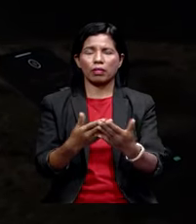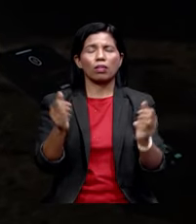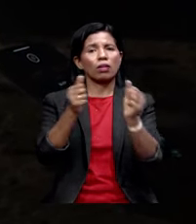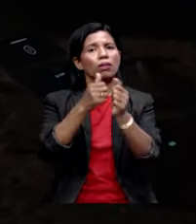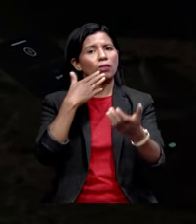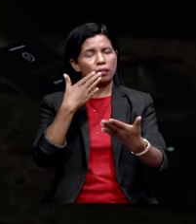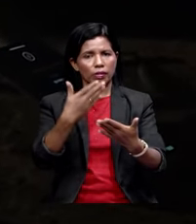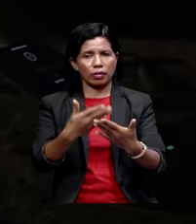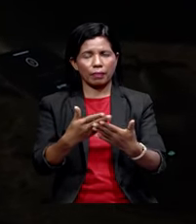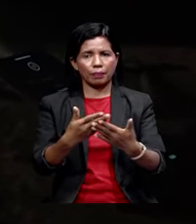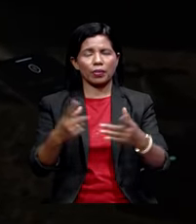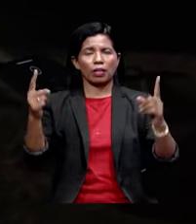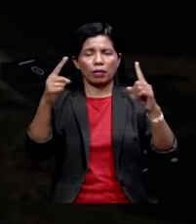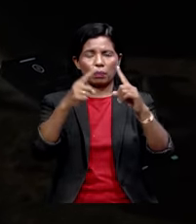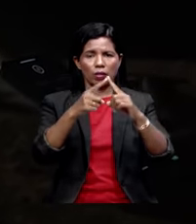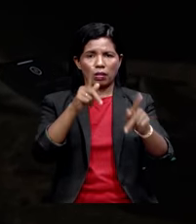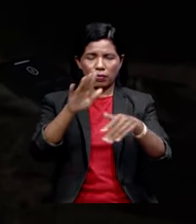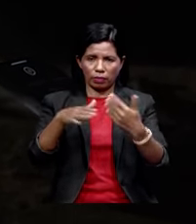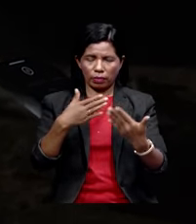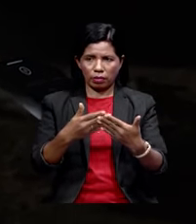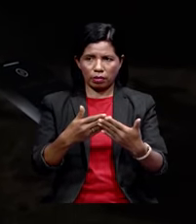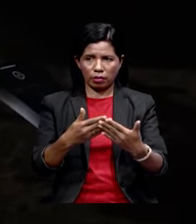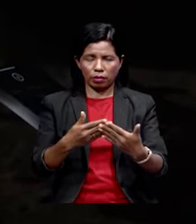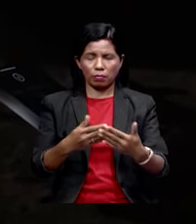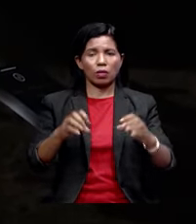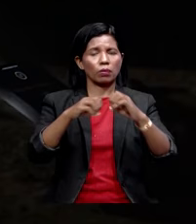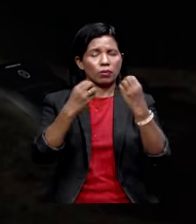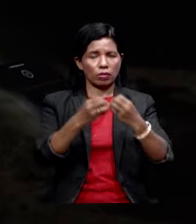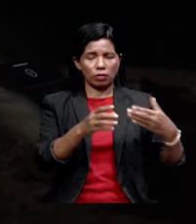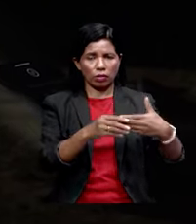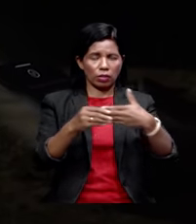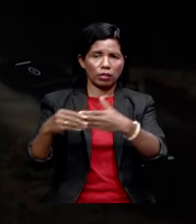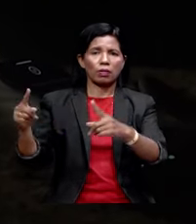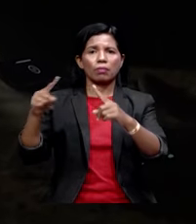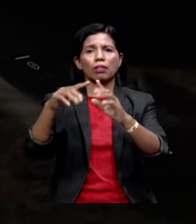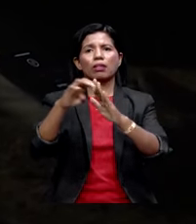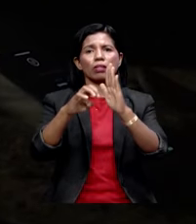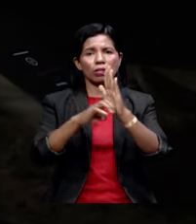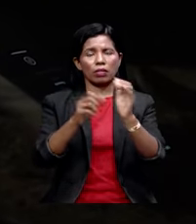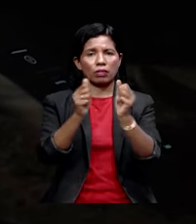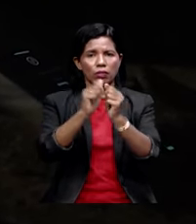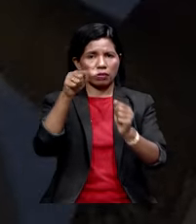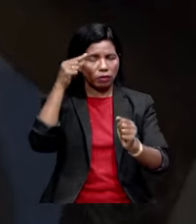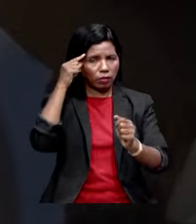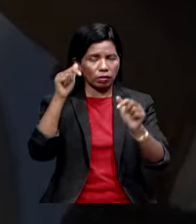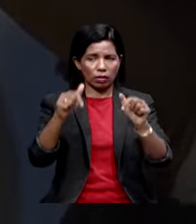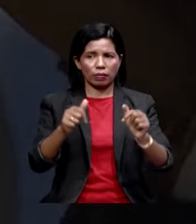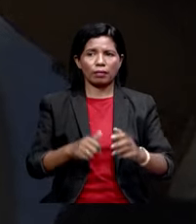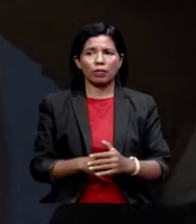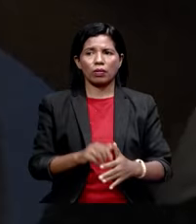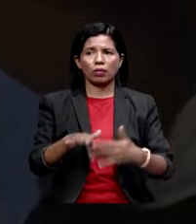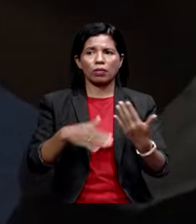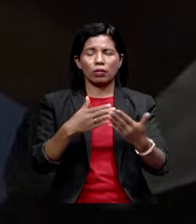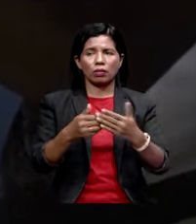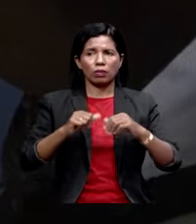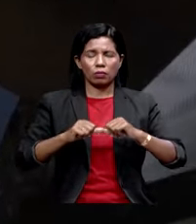suceso ba entidade hoto ba comissão organizadora liliu ba estado ho governo dene atu buat hoto la